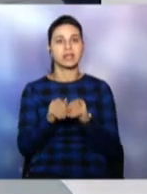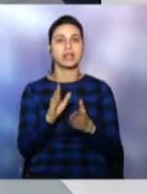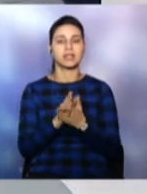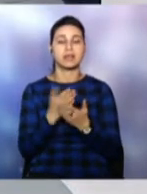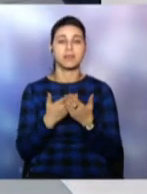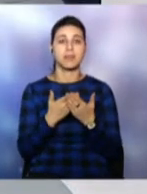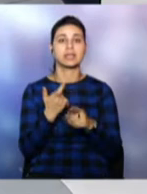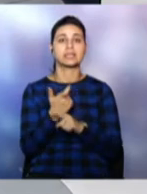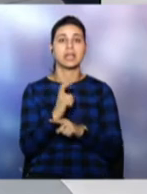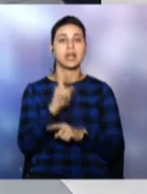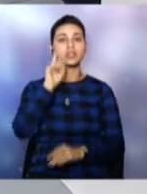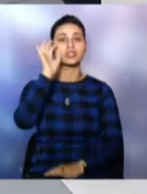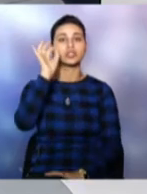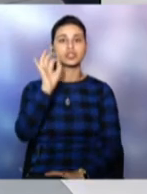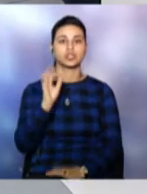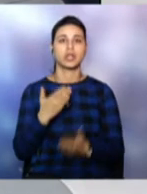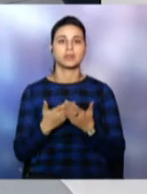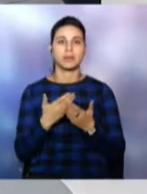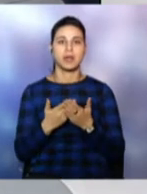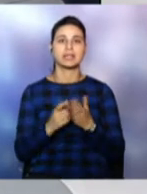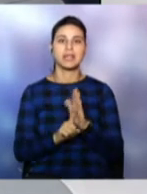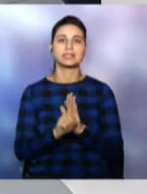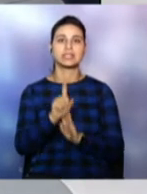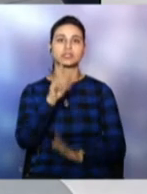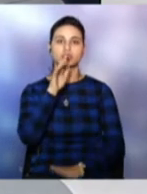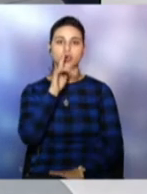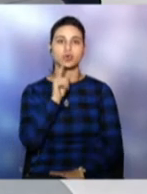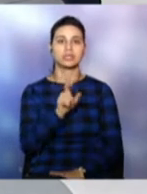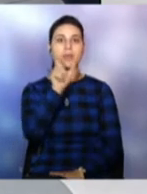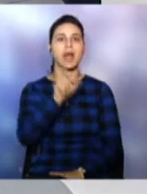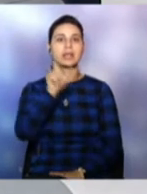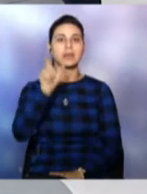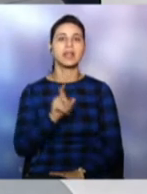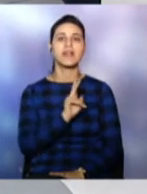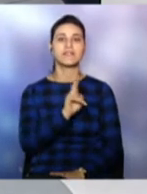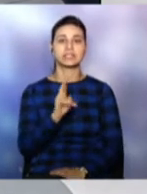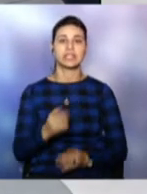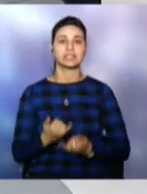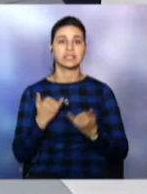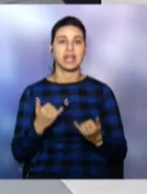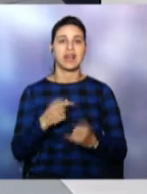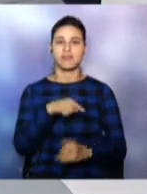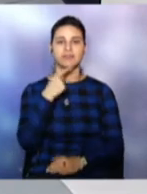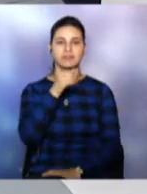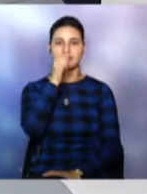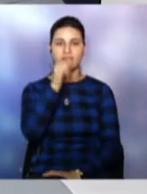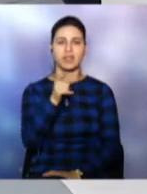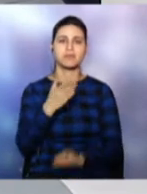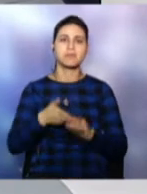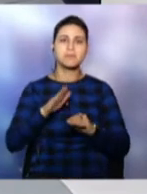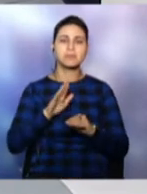ძალიან ხშირად განსაკუთრებით დასაწყისში, განსაკუთრებით იმ ადამიანებში, რომელსაც ახლა ჩვენ ვერ ვიტყვით, რომ რაღაც